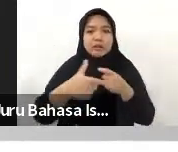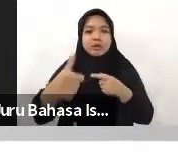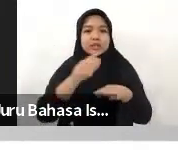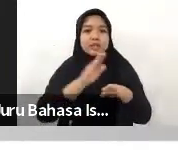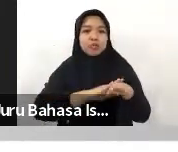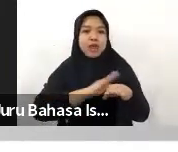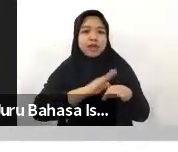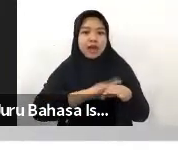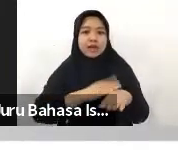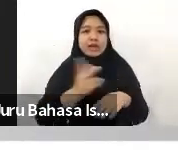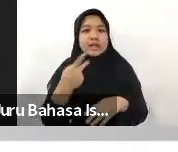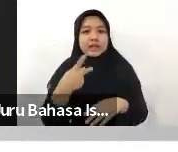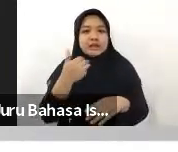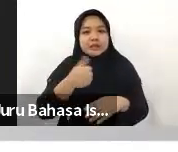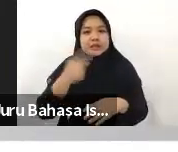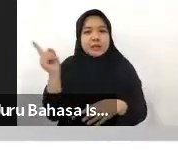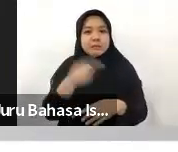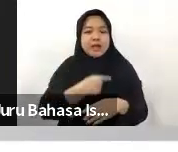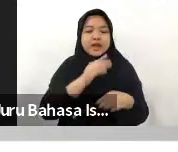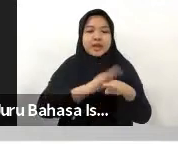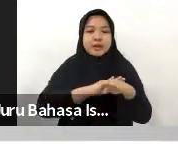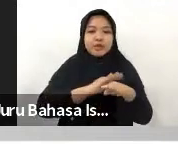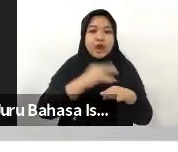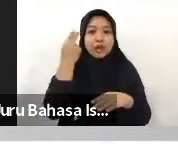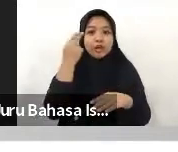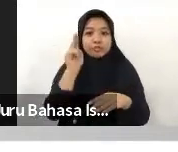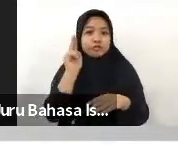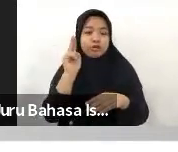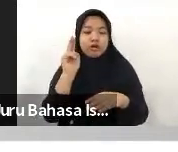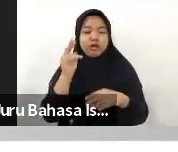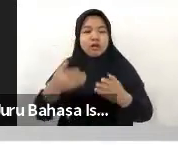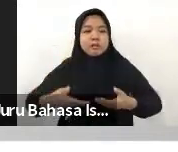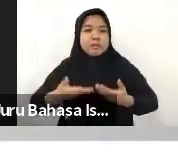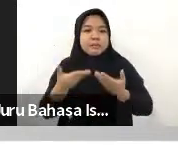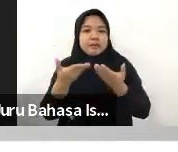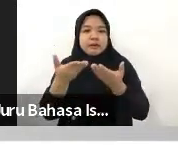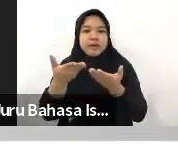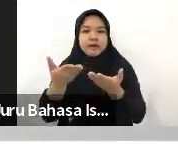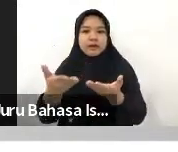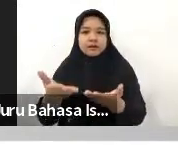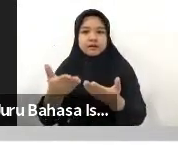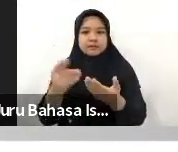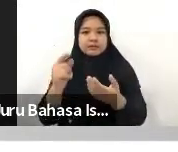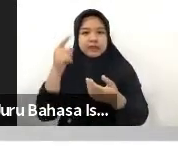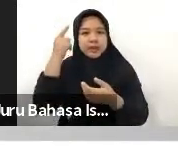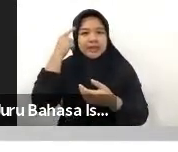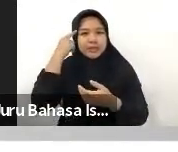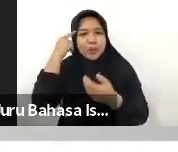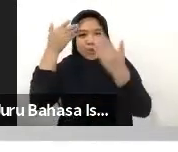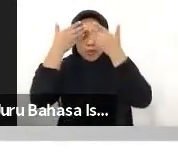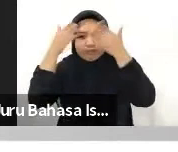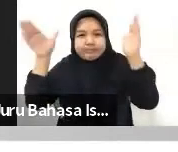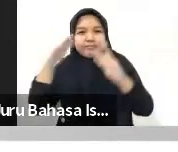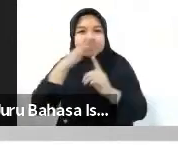kebudayaan. Jadi kita juga bisa menggunakan kebudayaan untuk memberikan apa namanya wawasan kepada masyarakat